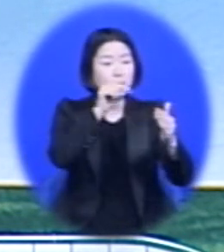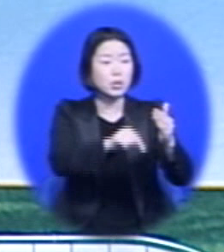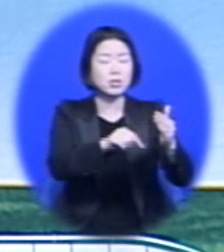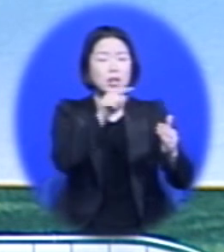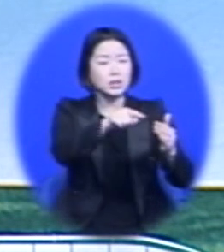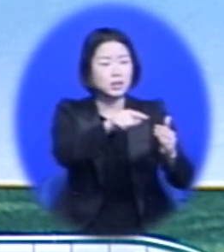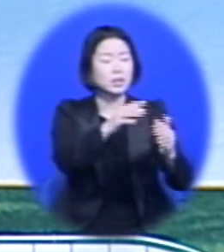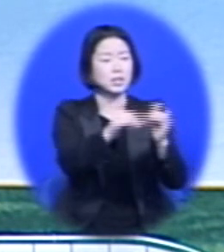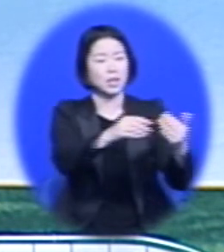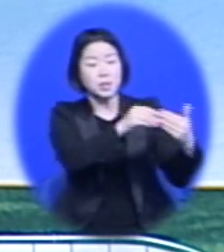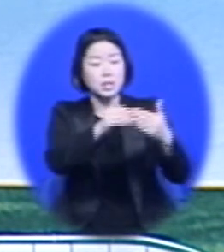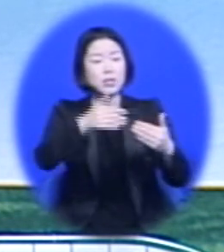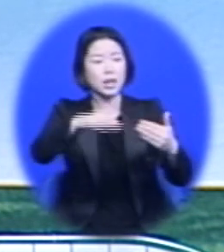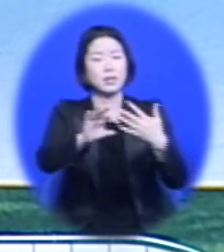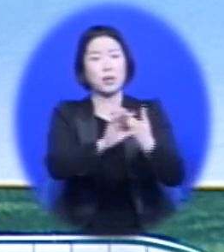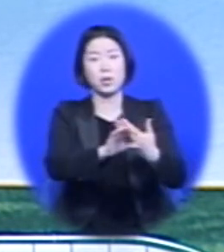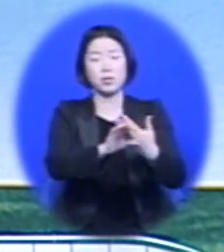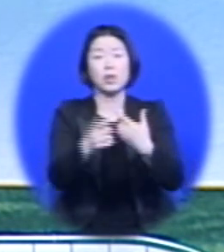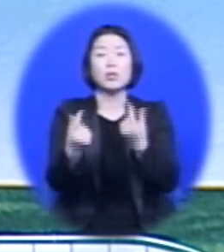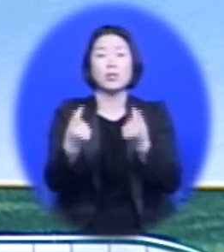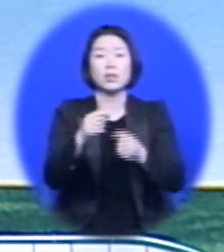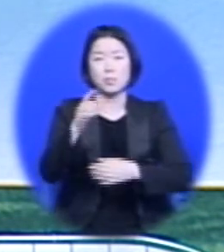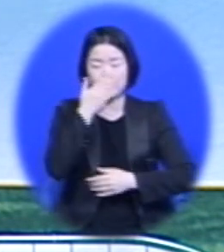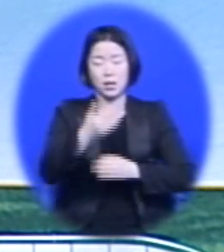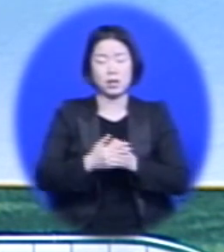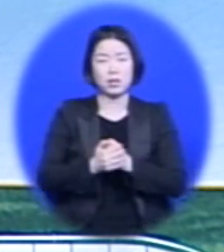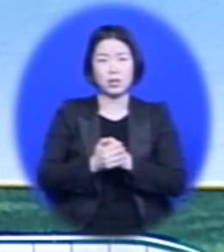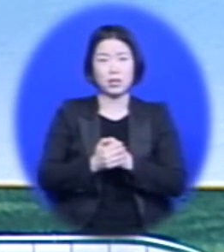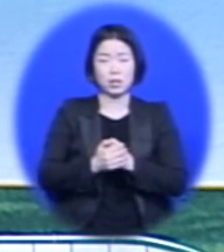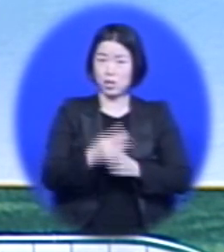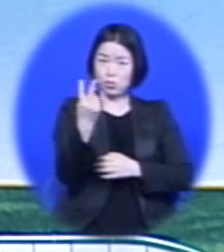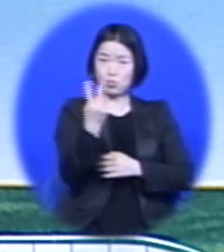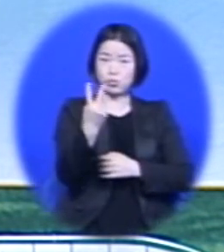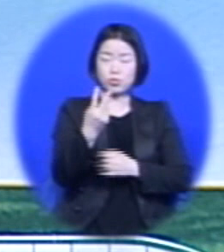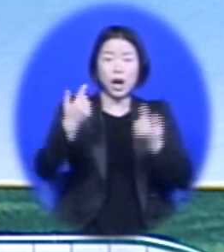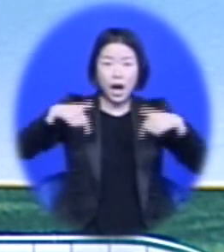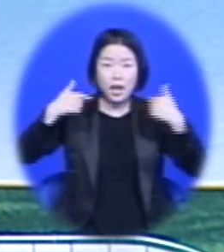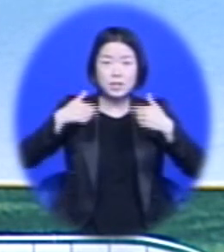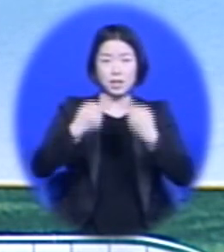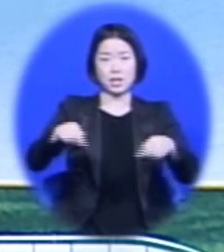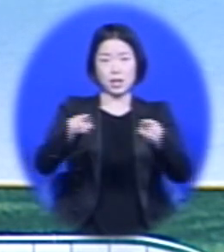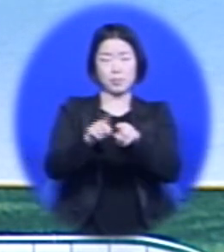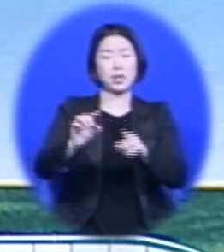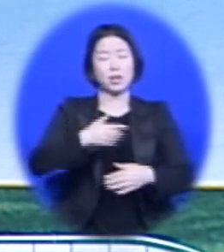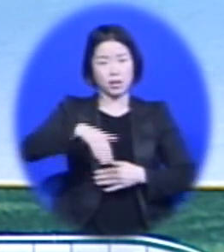그를 이끌어 가신다면 그렇습니다. 여러분, 이 둘은 항상 같이 가야 되는 겁니다.